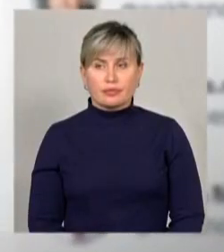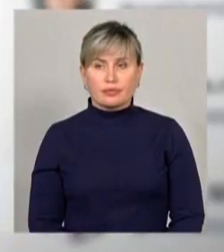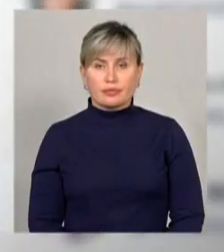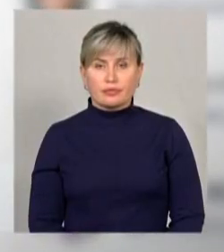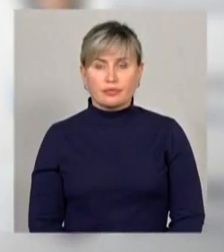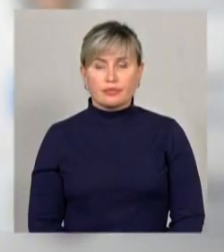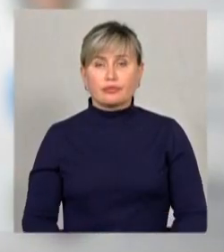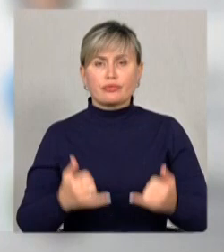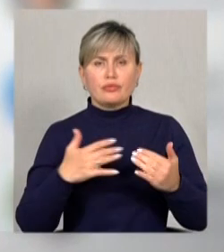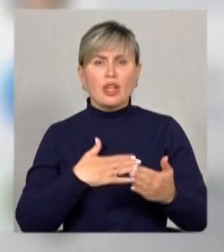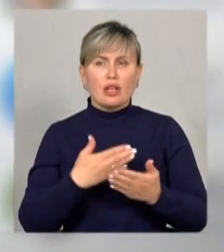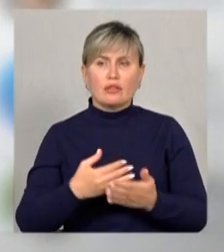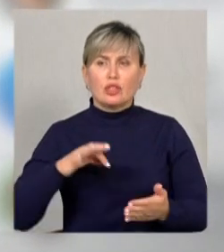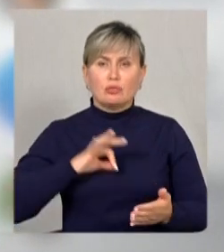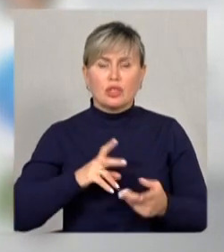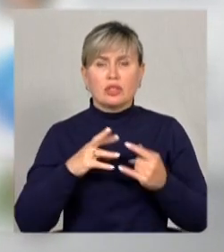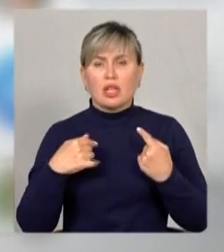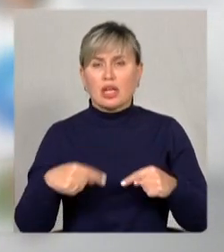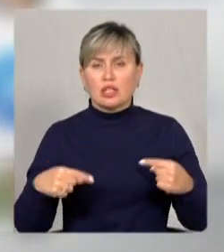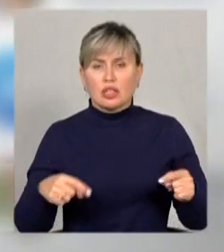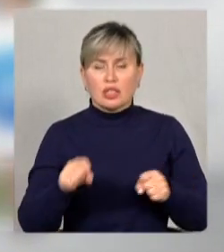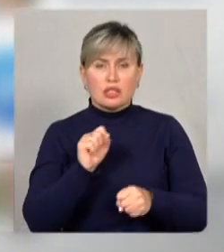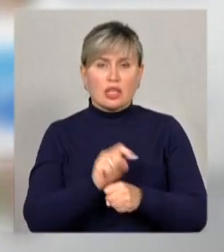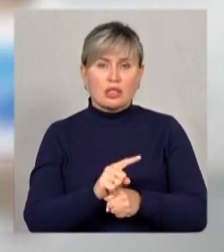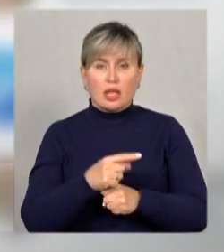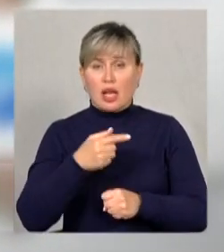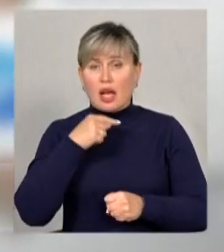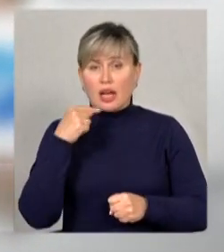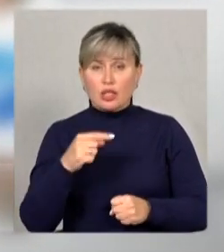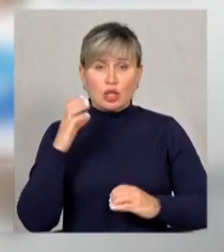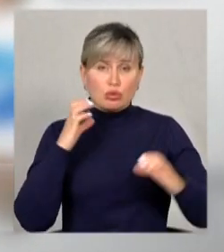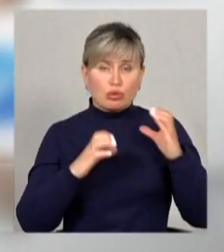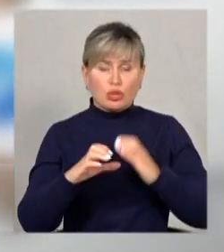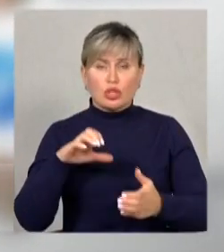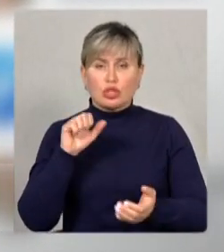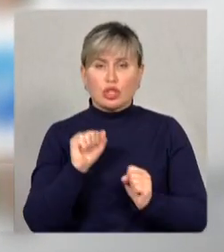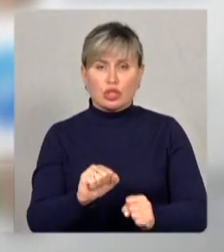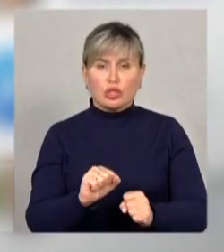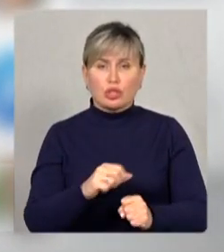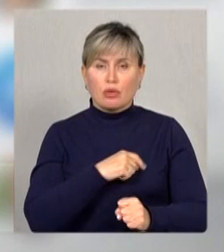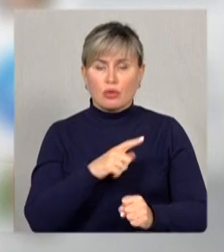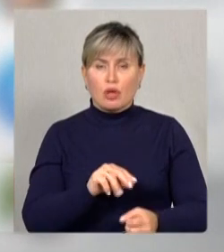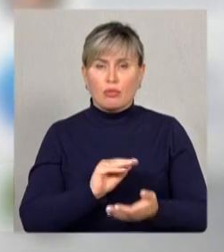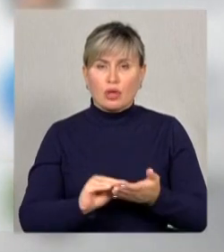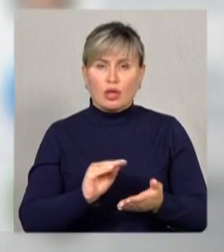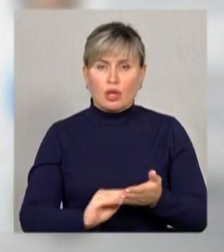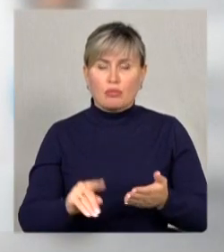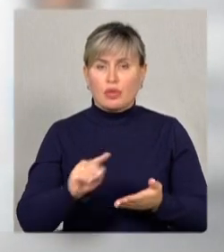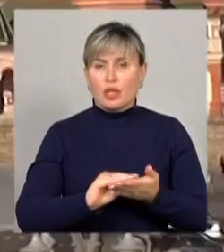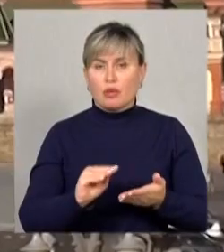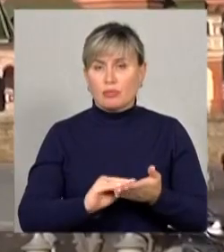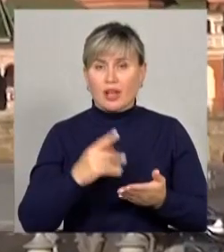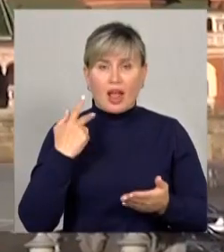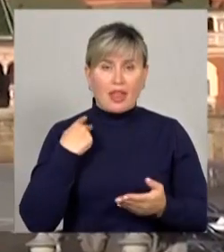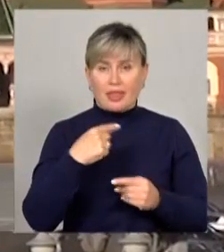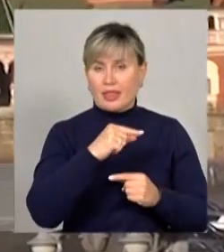Нейросеть сегодня активно используется для различных задач. К примеру, недавно российский студент защитил дипломную работу, написанную с помощью GPT-чат. Правда,